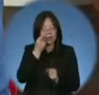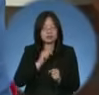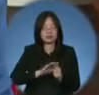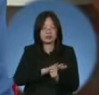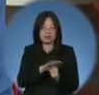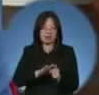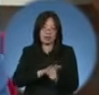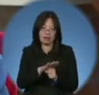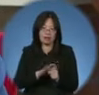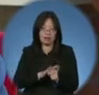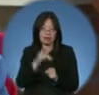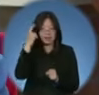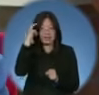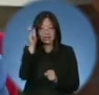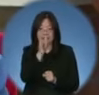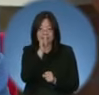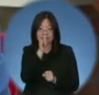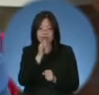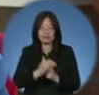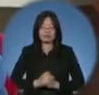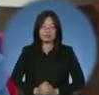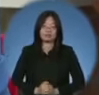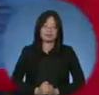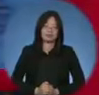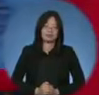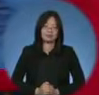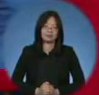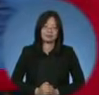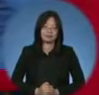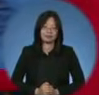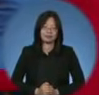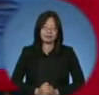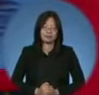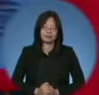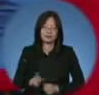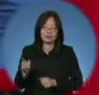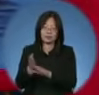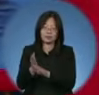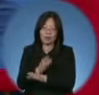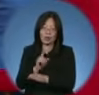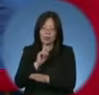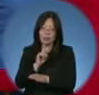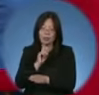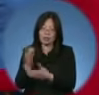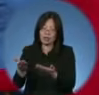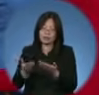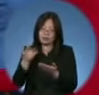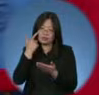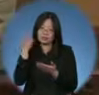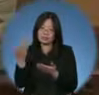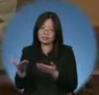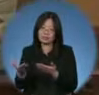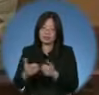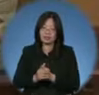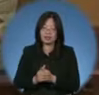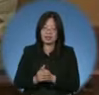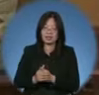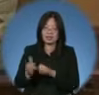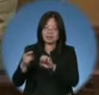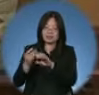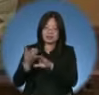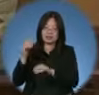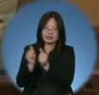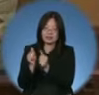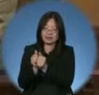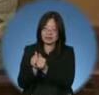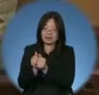불쌍하다고 생각이 들거든요. 예예예. 예, 예. 거기로부터 뭐라고 말씀해 주실 거예요? 중년 남성들이요.